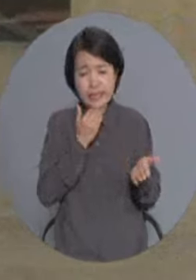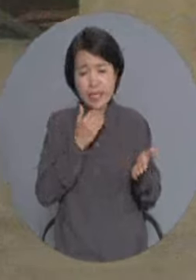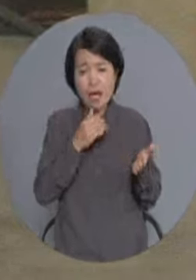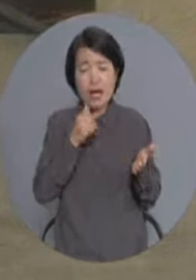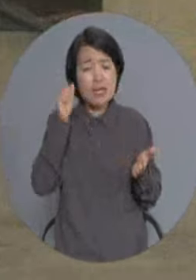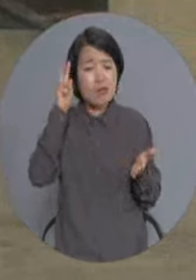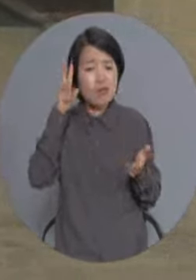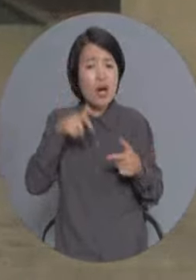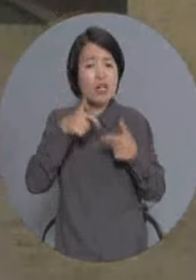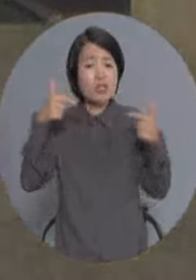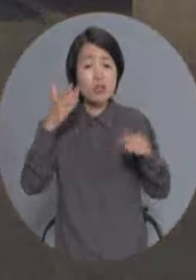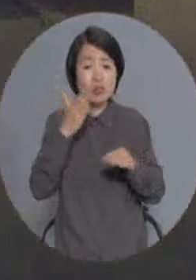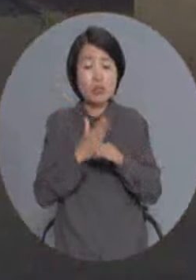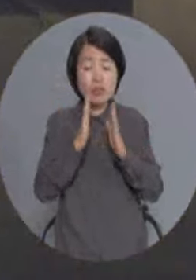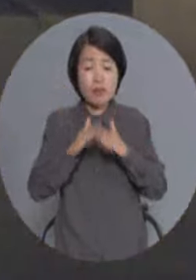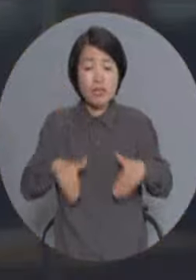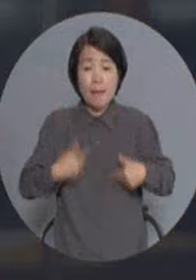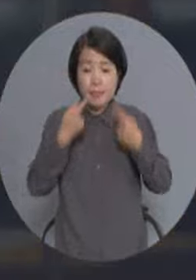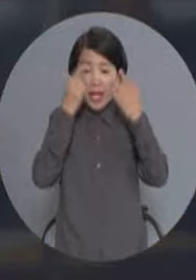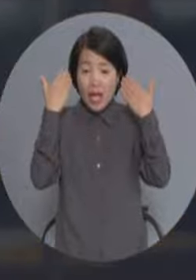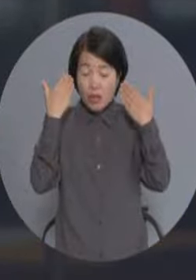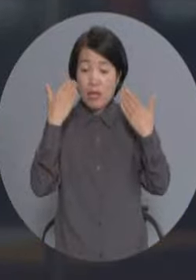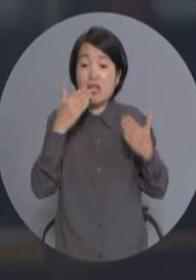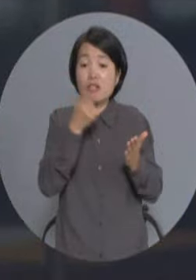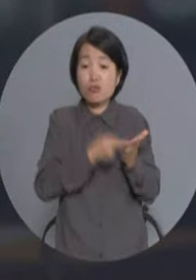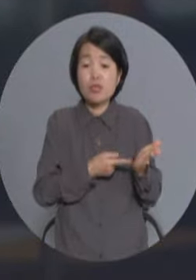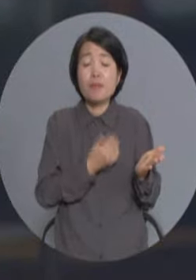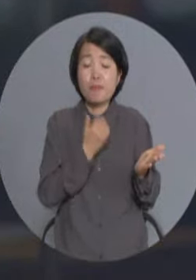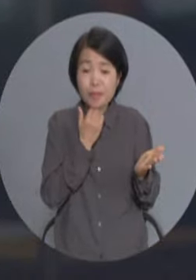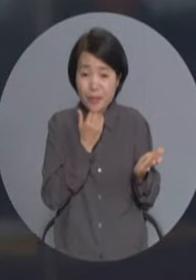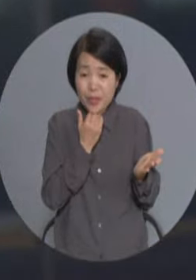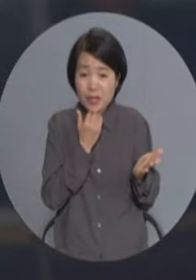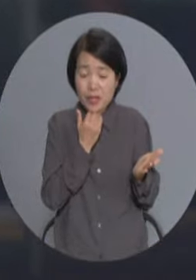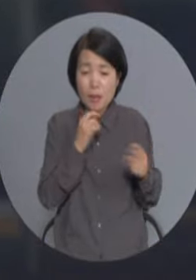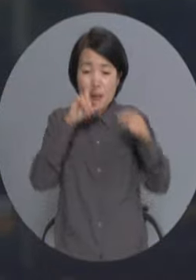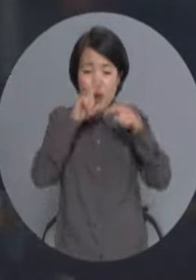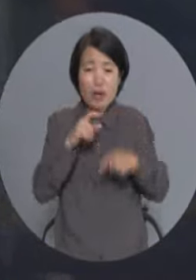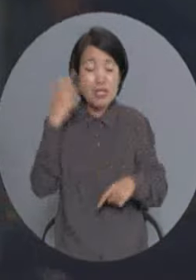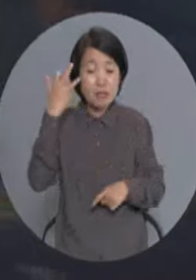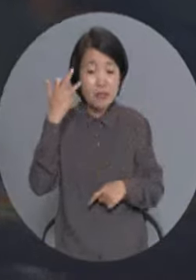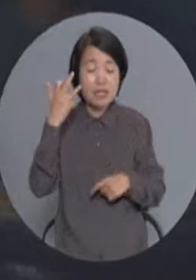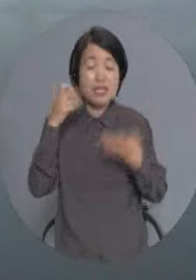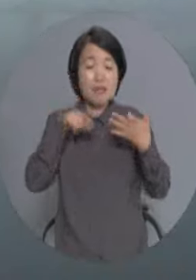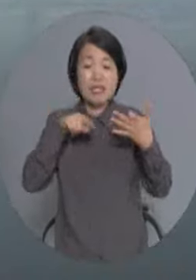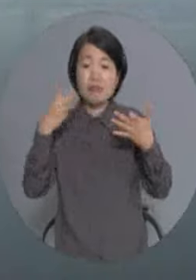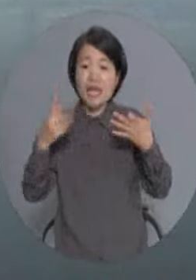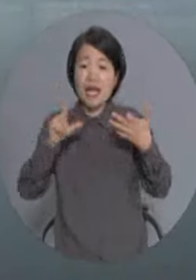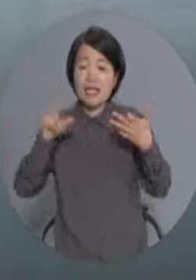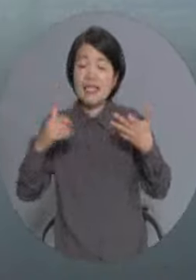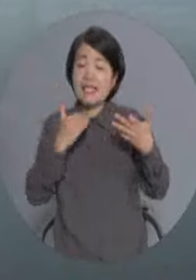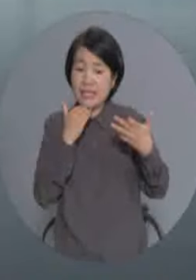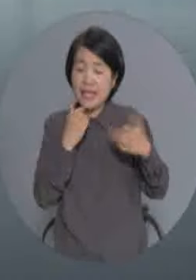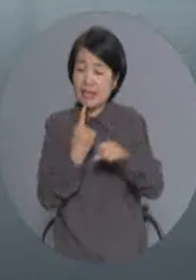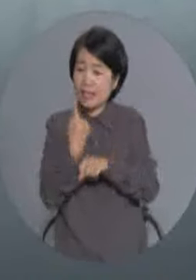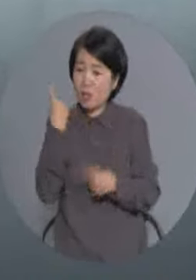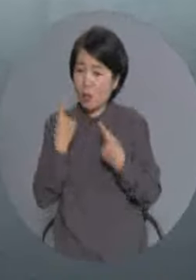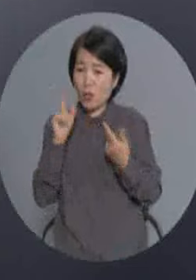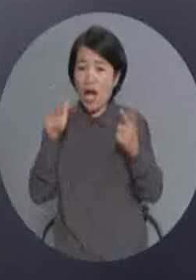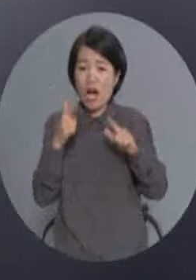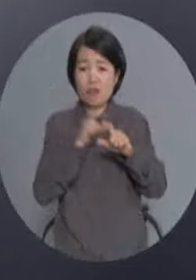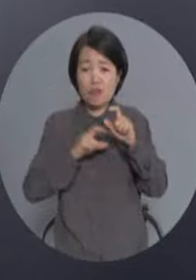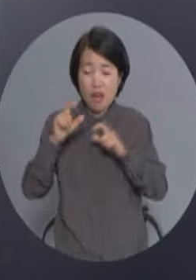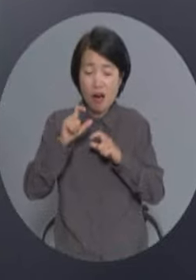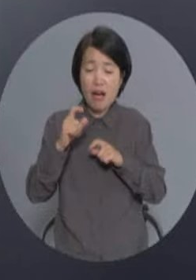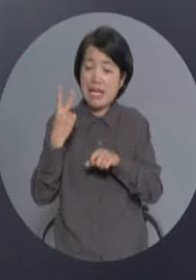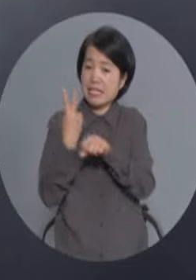확인됐습니다 올해 전남대병원 본원에서 수술 받으려면 평균 18.41 대기해야 하는데 지난해보다 하루 더 두